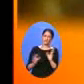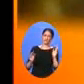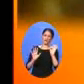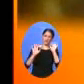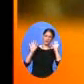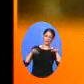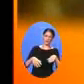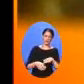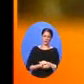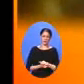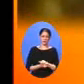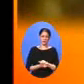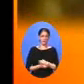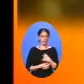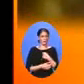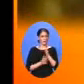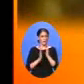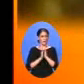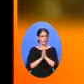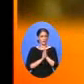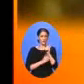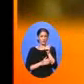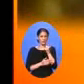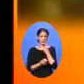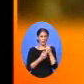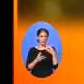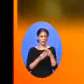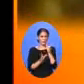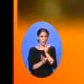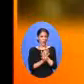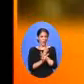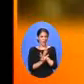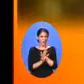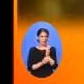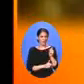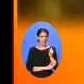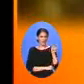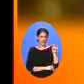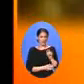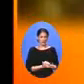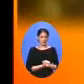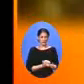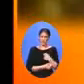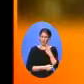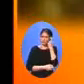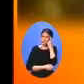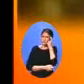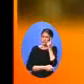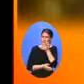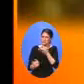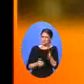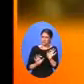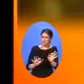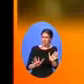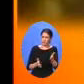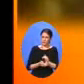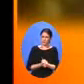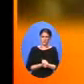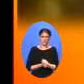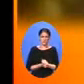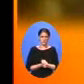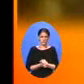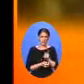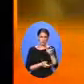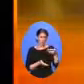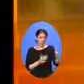אני ביקשתי ממנו לדבר עם הקב"ן, חשבתי לתומי שהדבר יסתדר. הוא